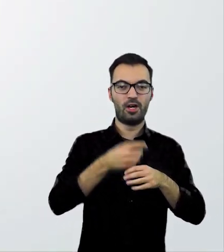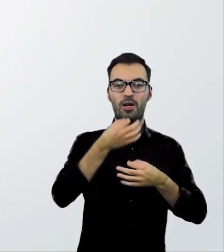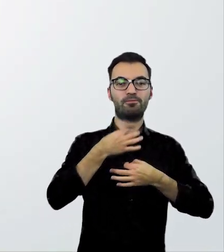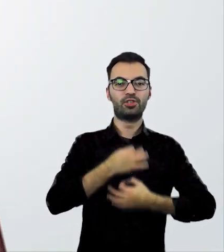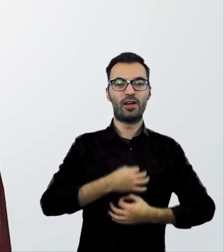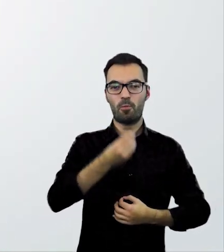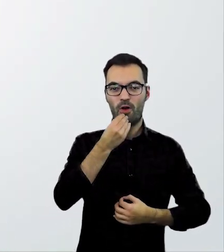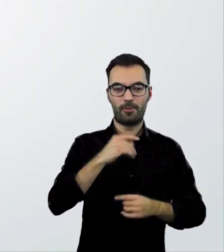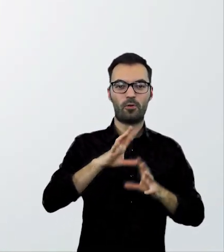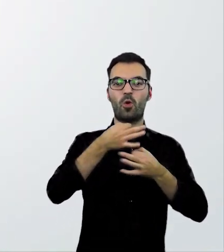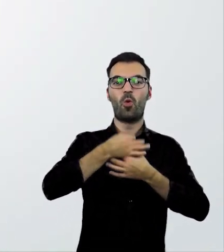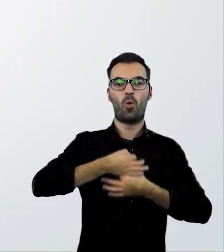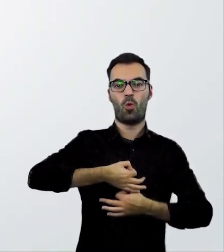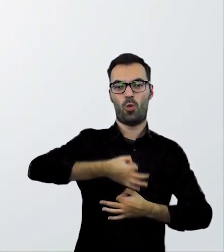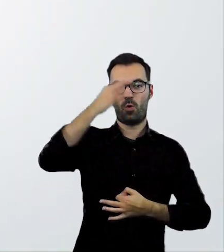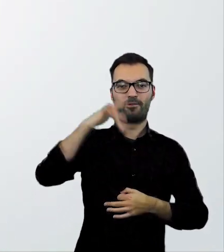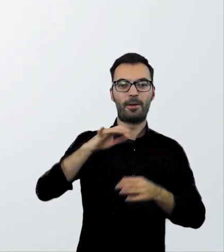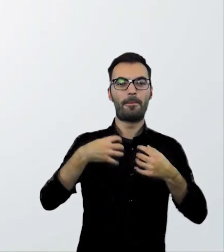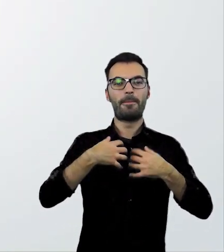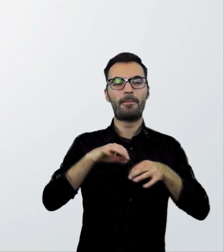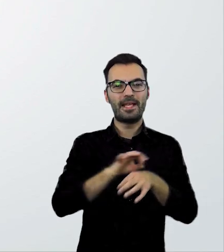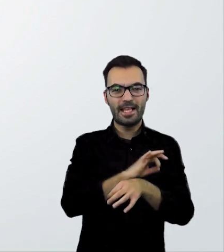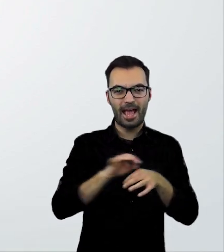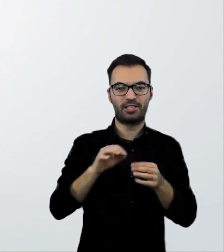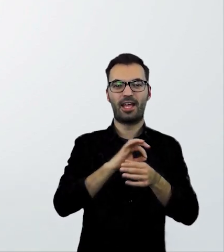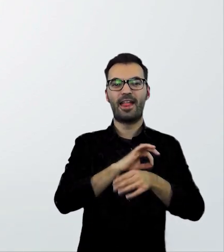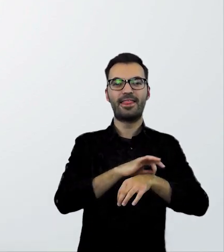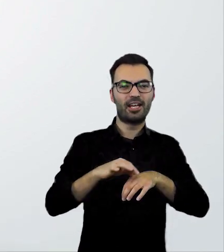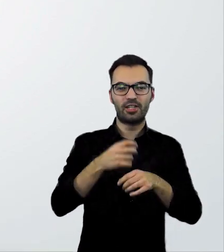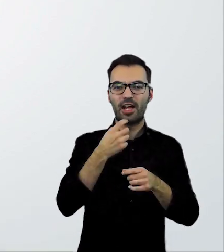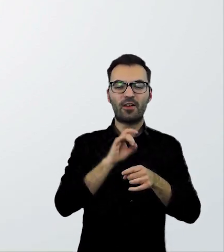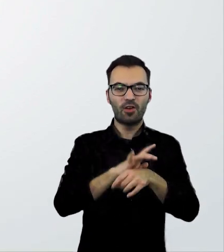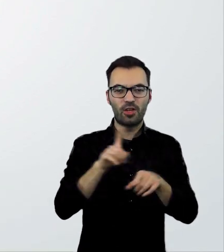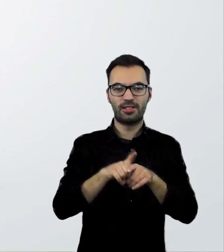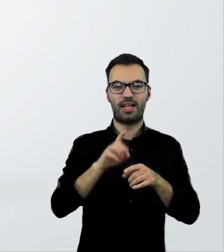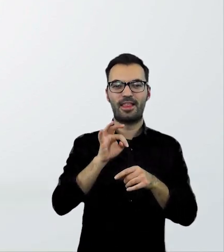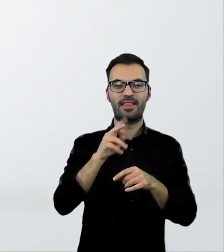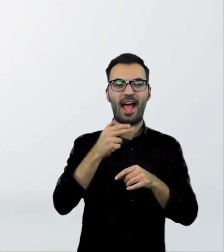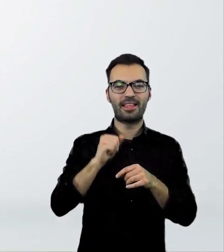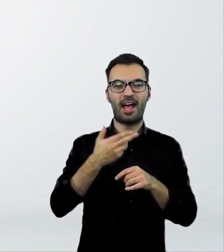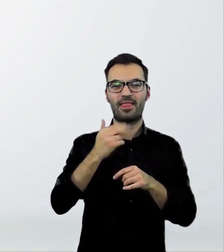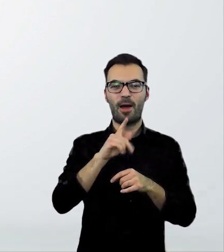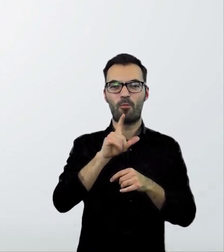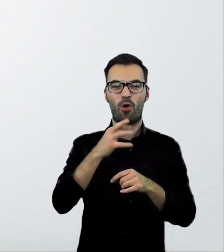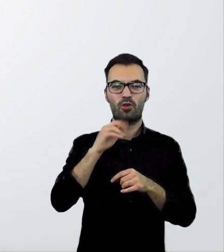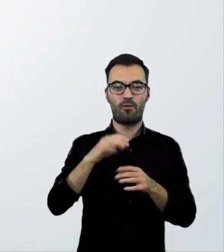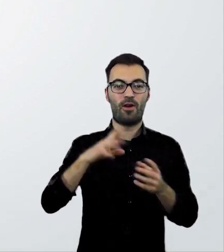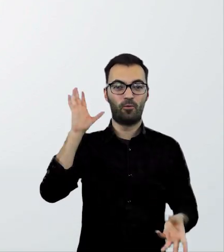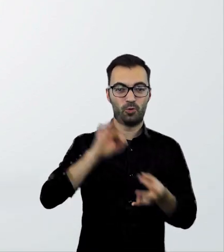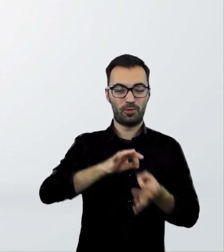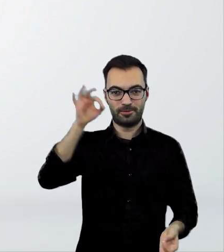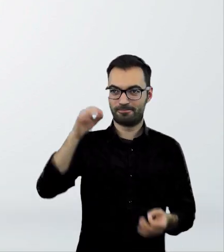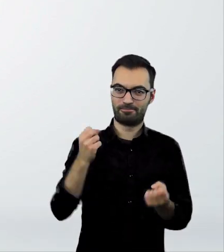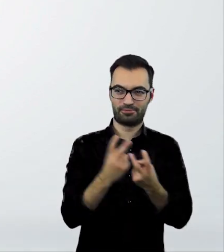czyli rura zbudowana z mięśni, naczyń krwionośnych i tkanki nabłonkowej, która w sumie mierzy tyle, co